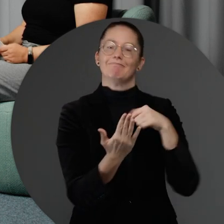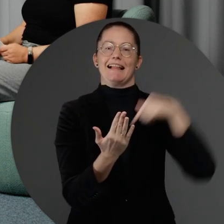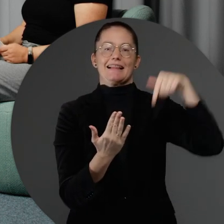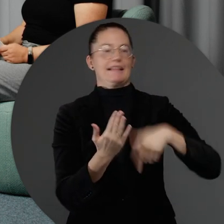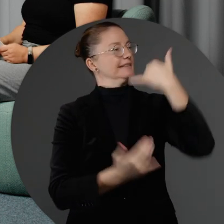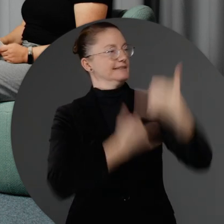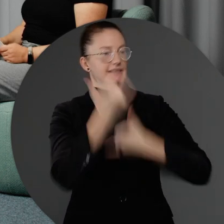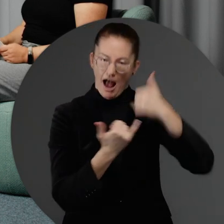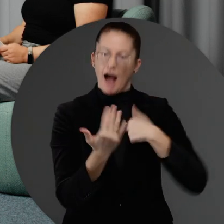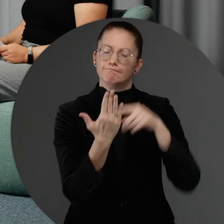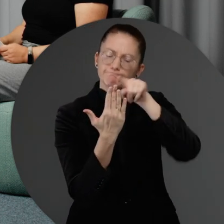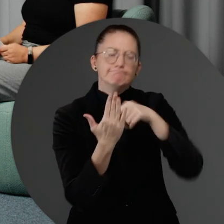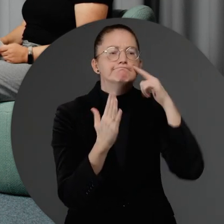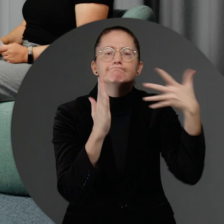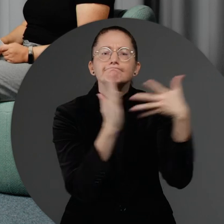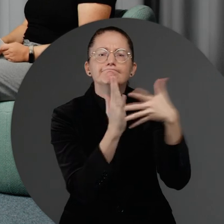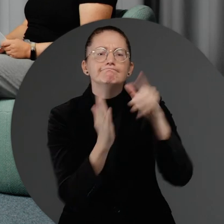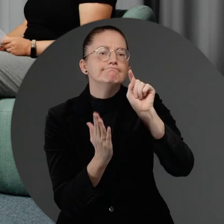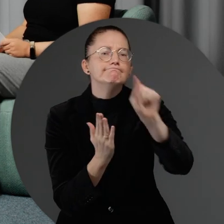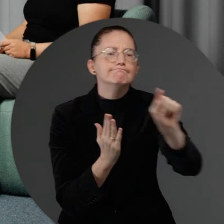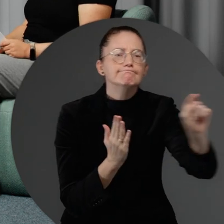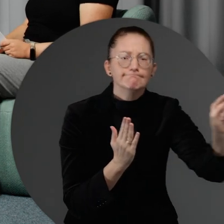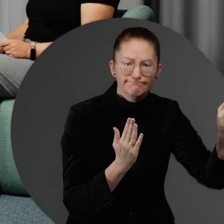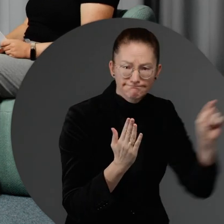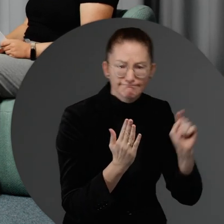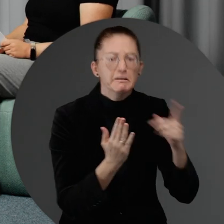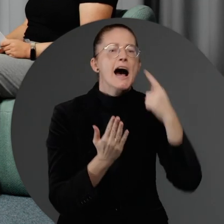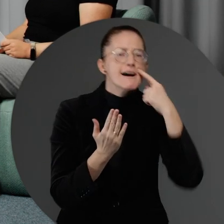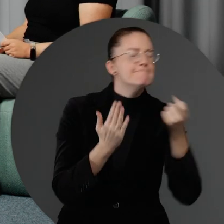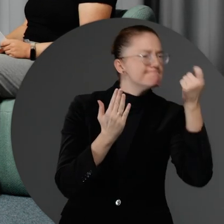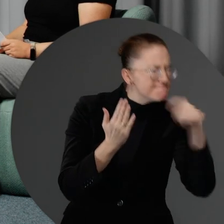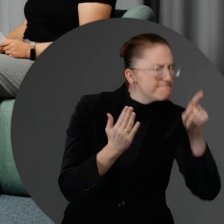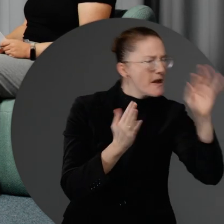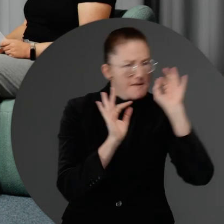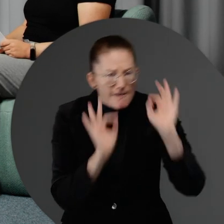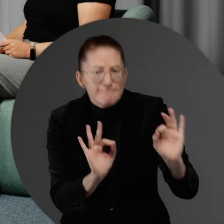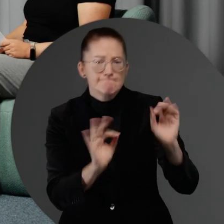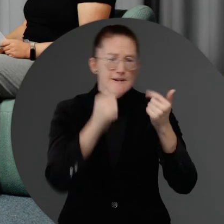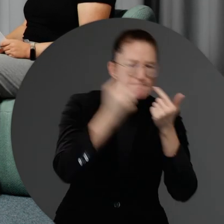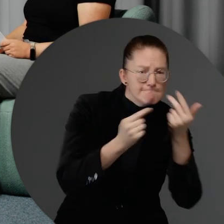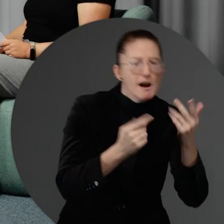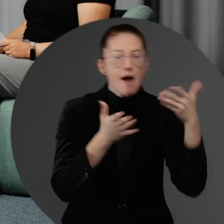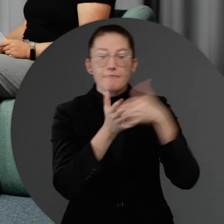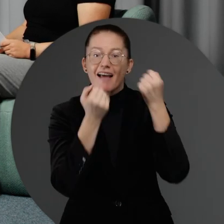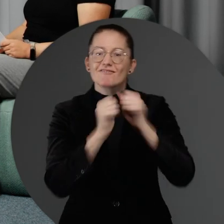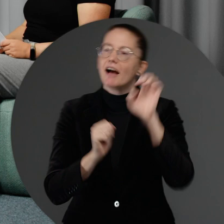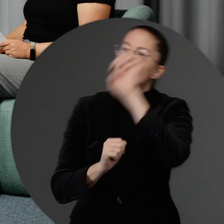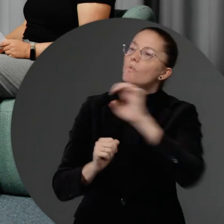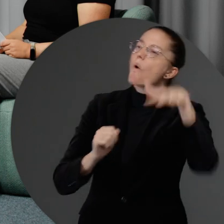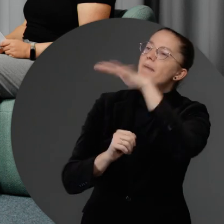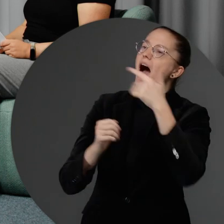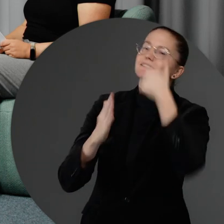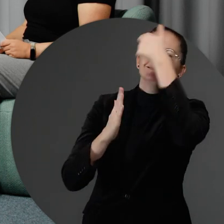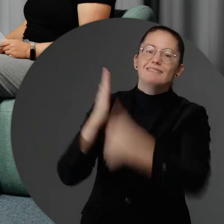Liste an Websites und Apps, die wir uns in diesem Jahr anschauen. Und wir checken dann diese